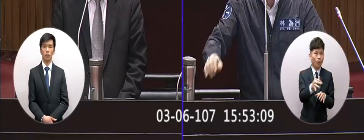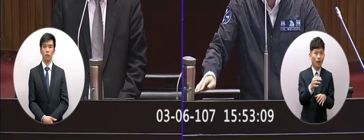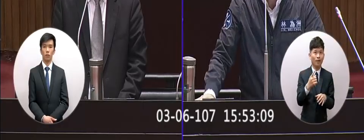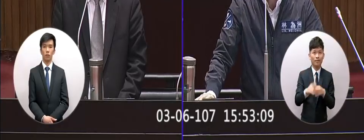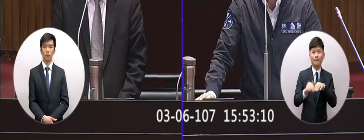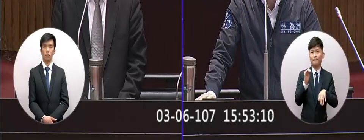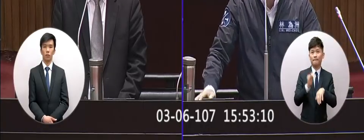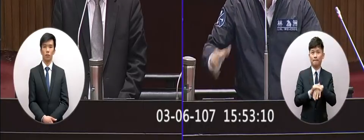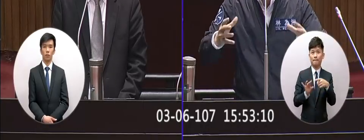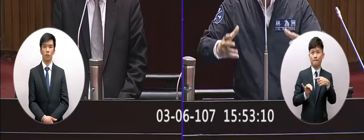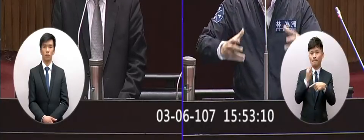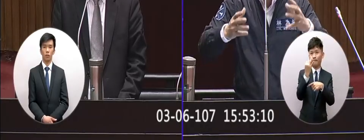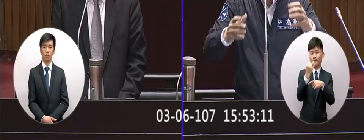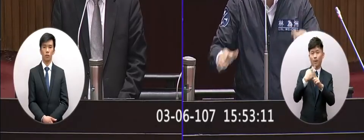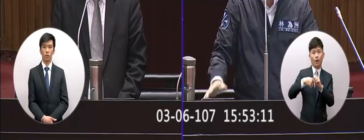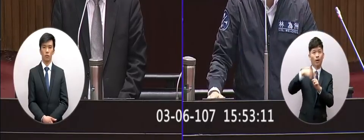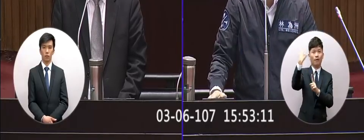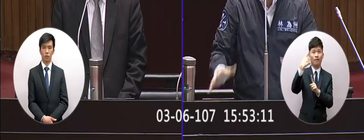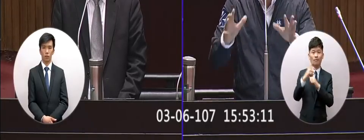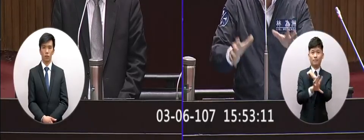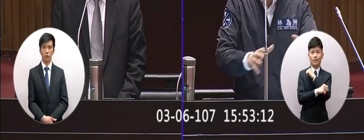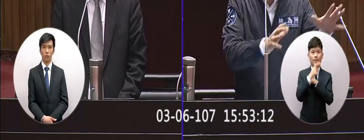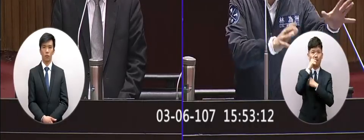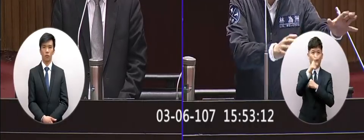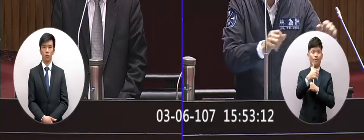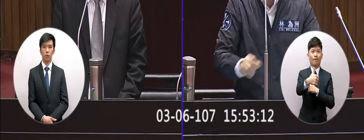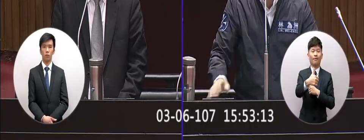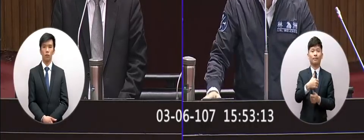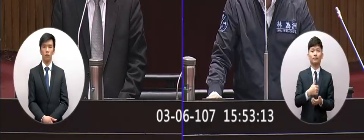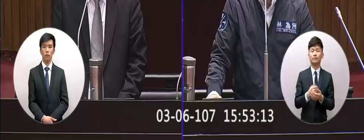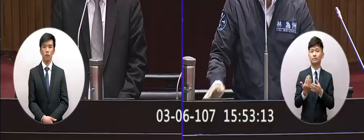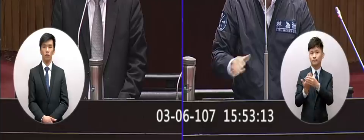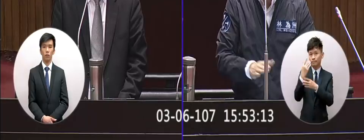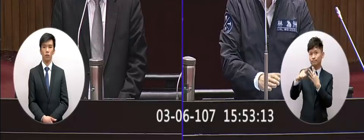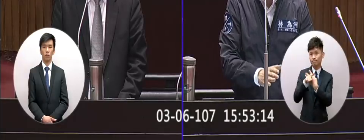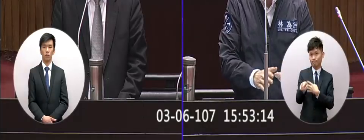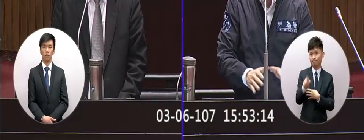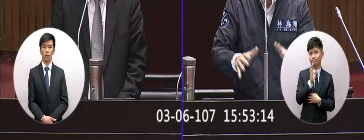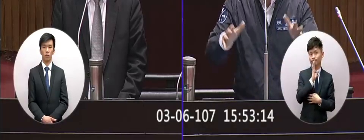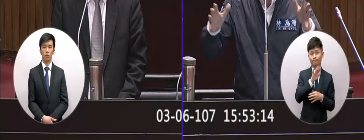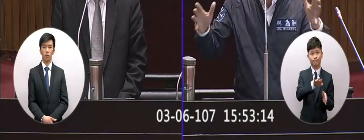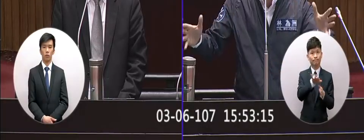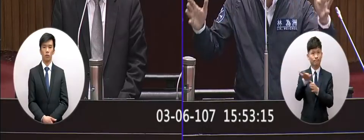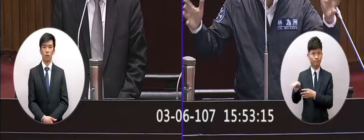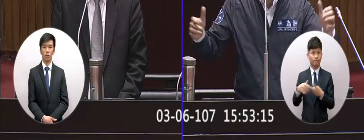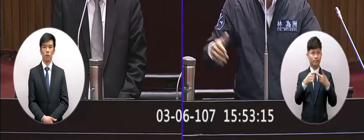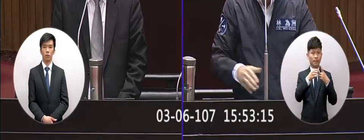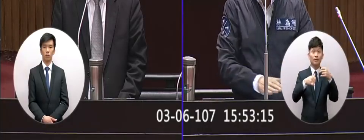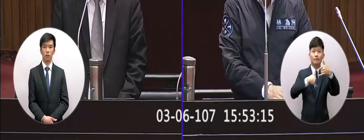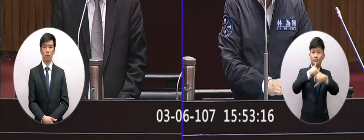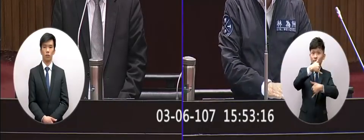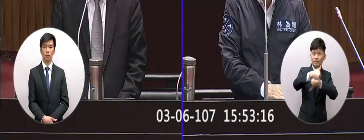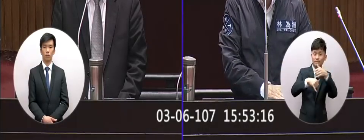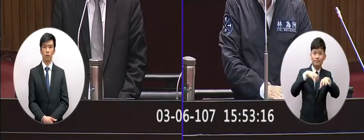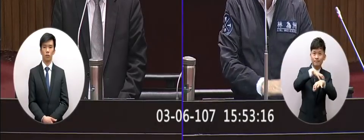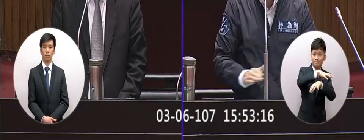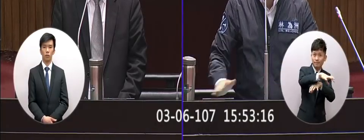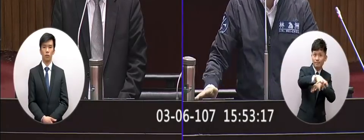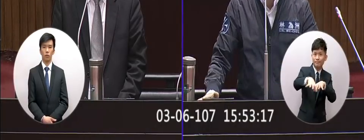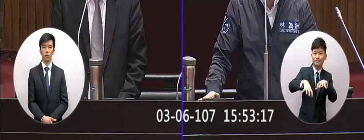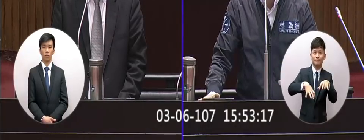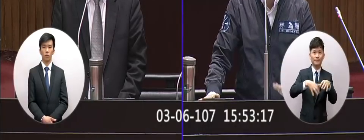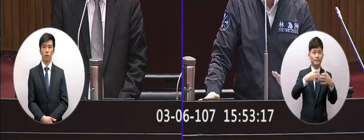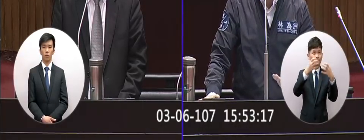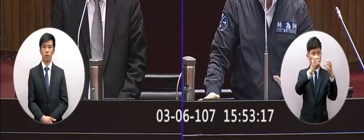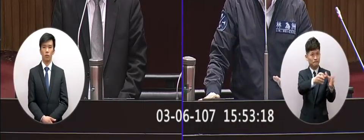绝对更高，因为它已经有一个基础。这是在产业的部分。另外就是它的生活环境设